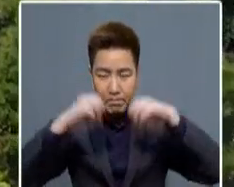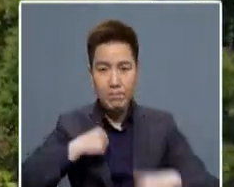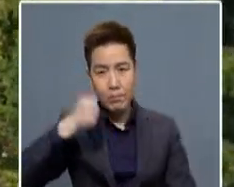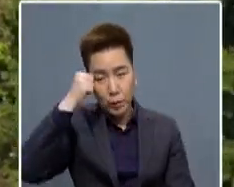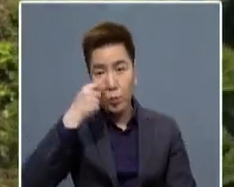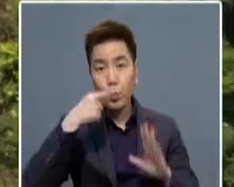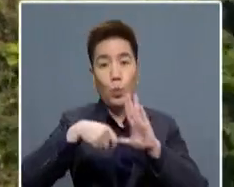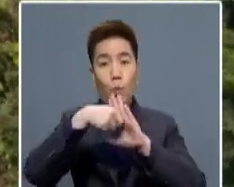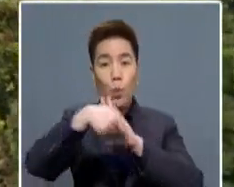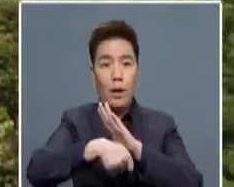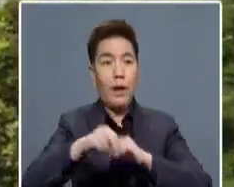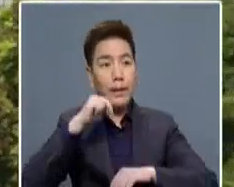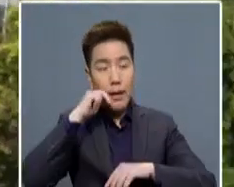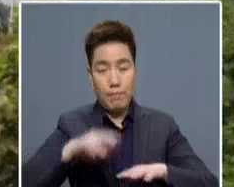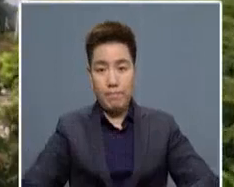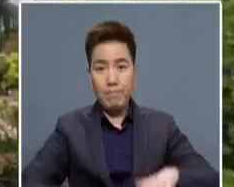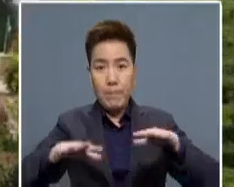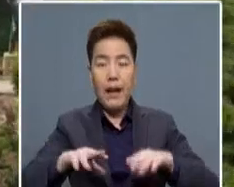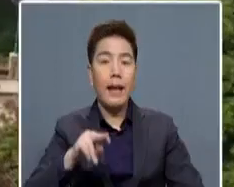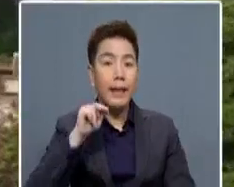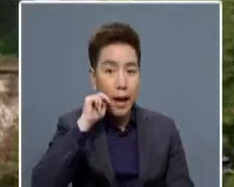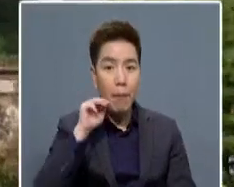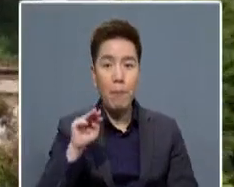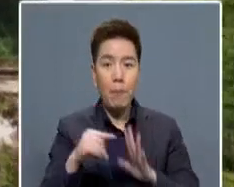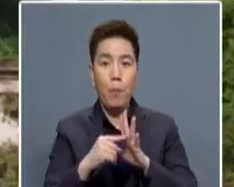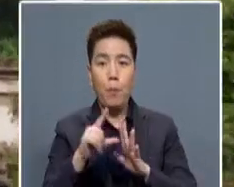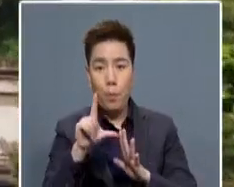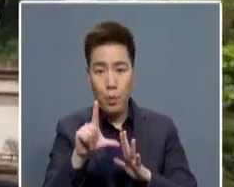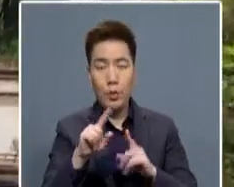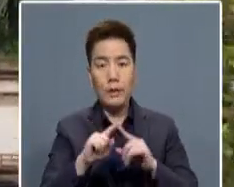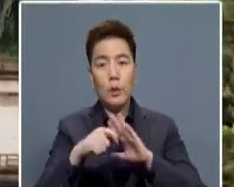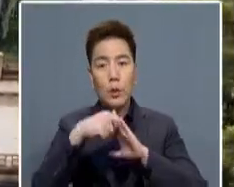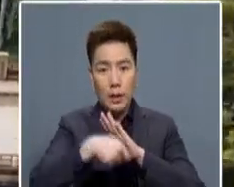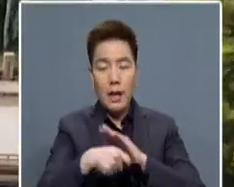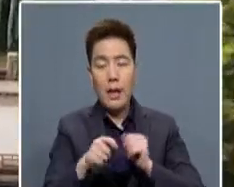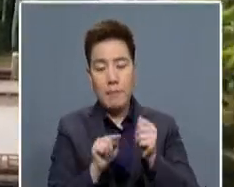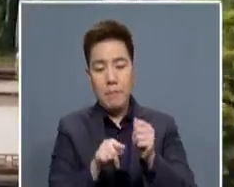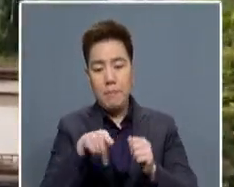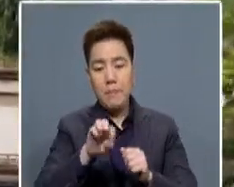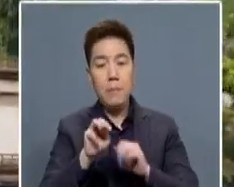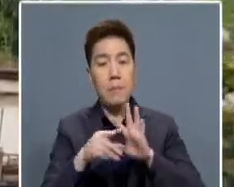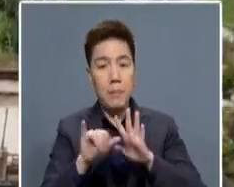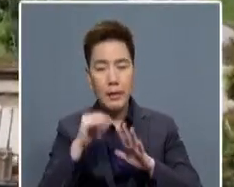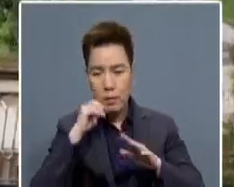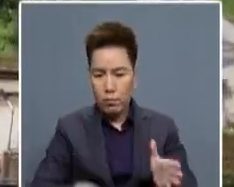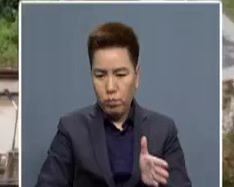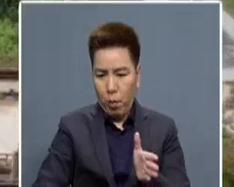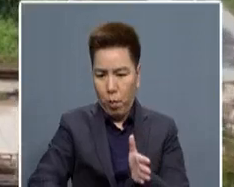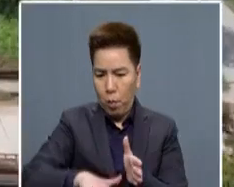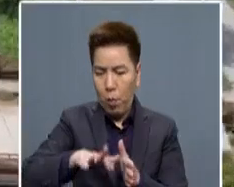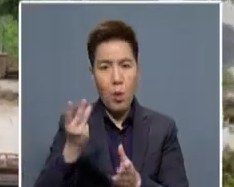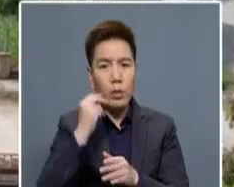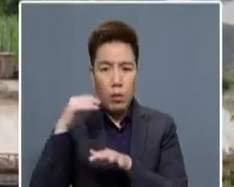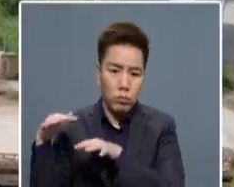วันอยู่ที่โคราชกันเลยนะครับปริมาณน้ำจากลำน้ำมูลอำเภอพิมายจังหวัดนครราชสีมาตอนนี้เพิ่มสูงขึ้นอย่างรวดเร็วเพราะว่ามีมวล